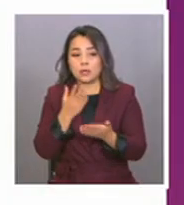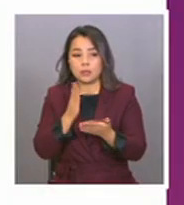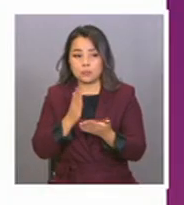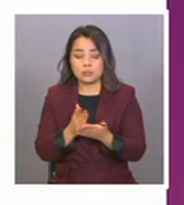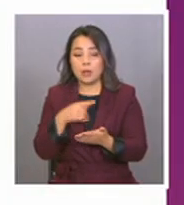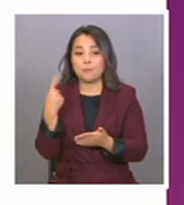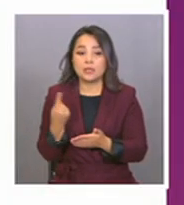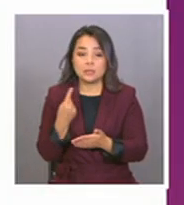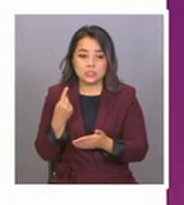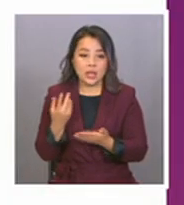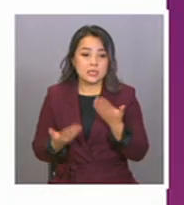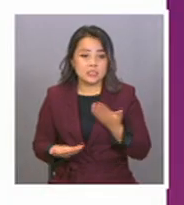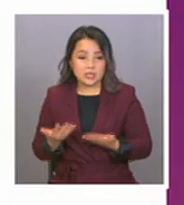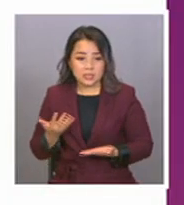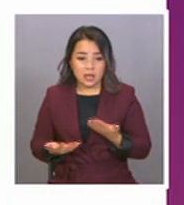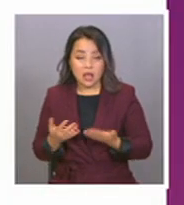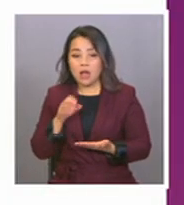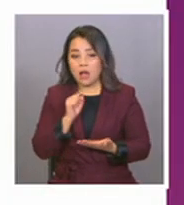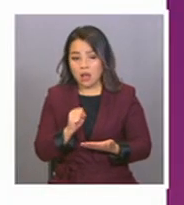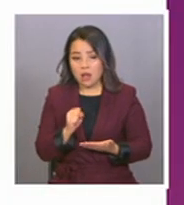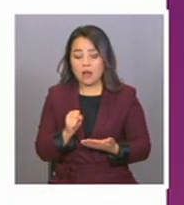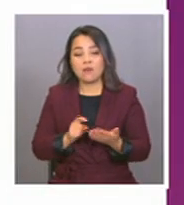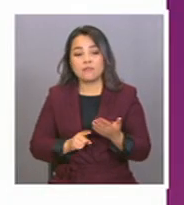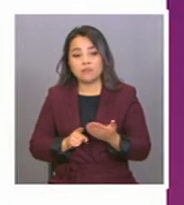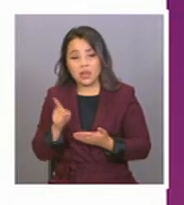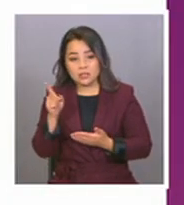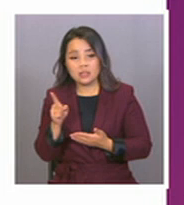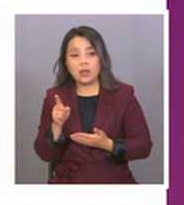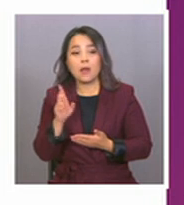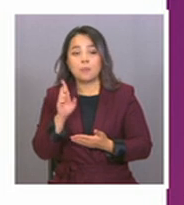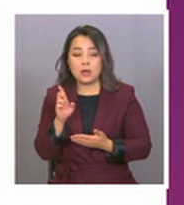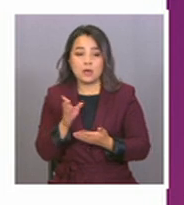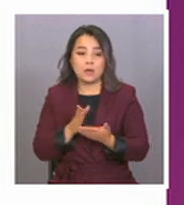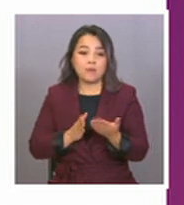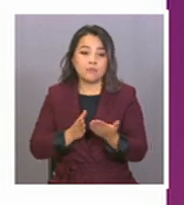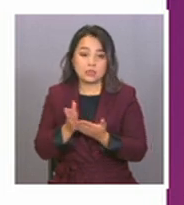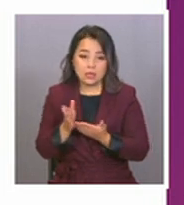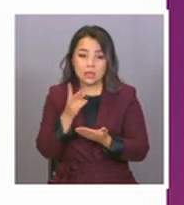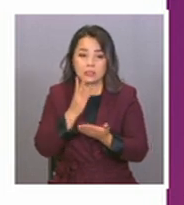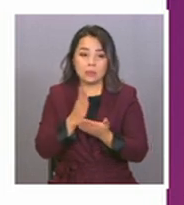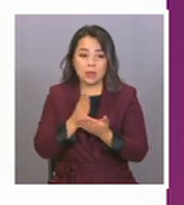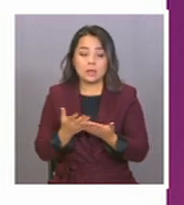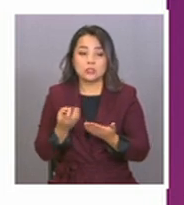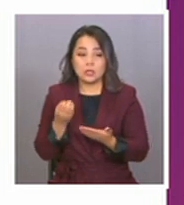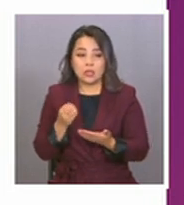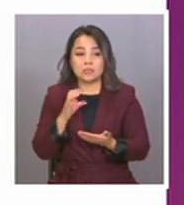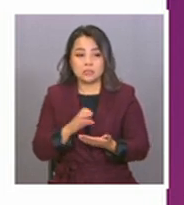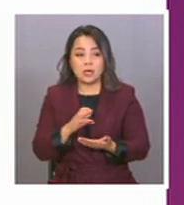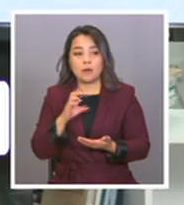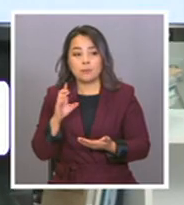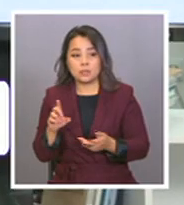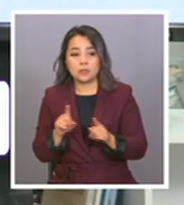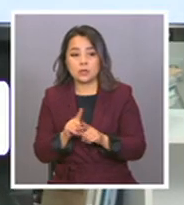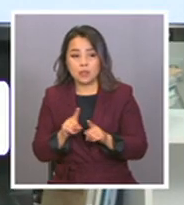Бірінші, егер А векторы Б векторына бағыттас болса, және Б векторы С векторіне бағыттас